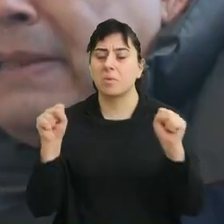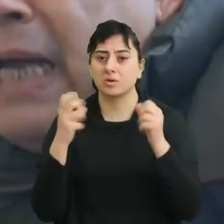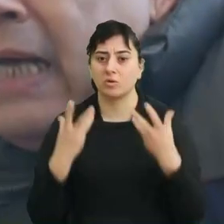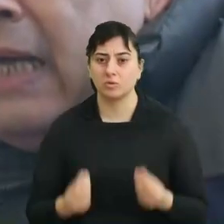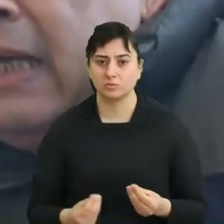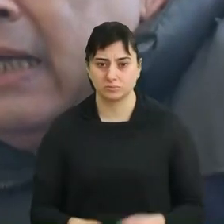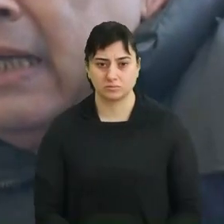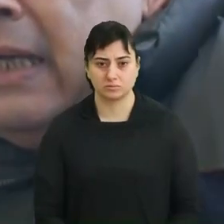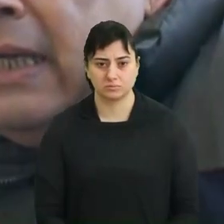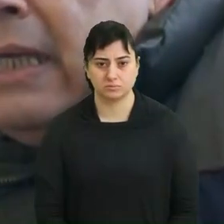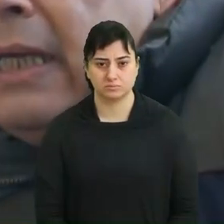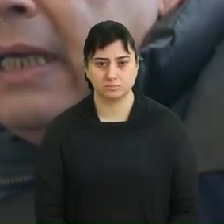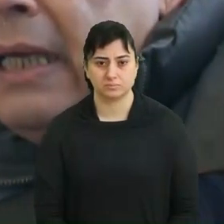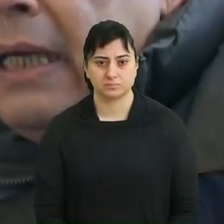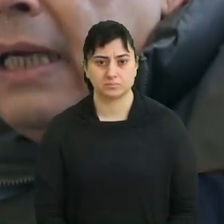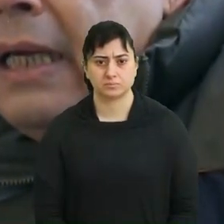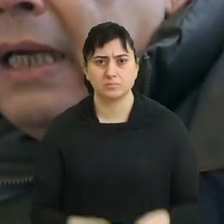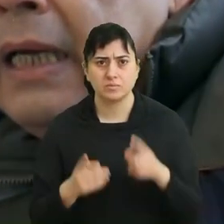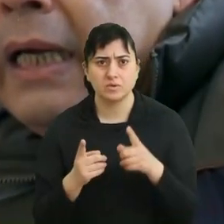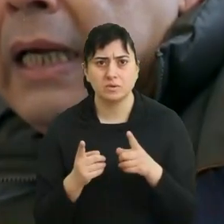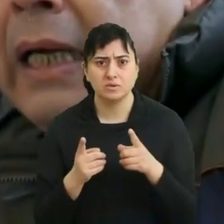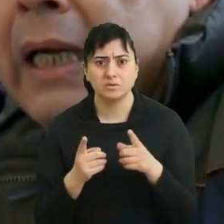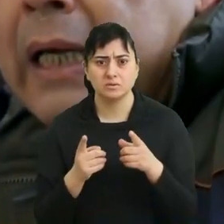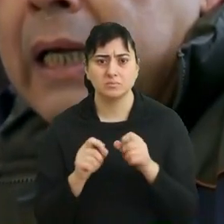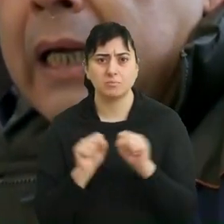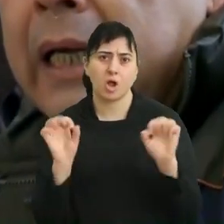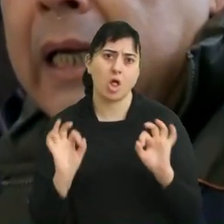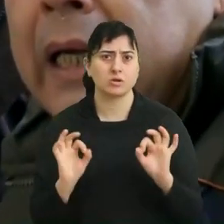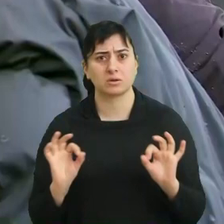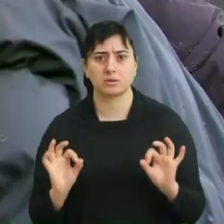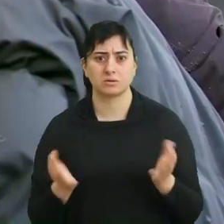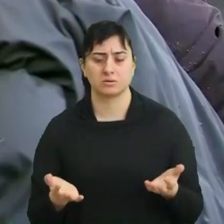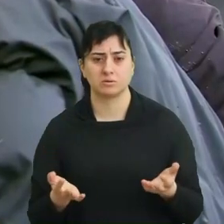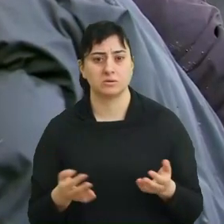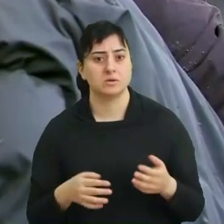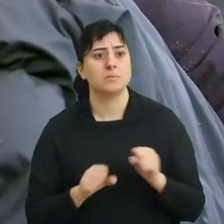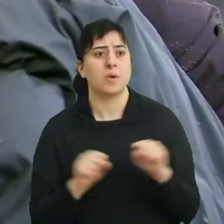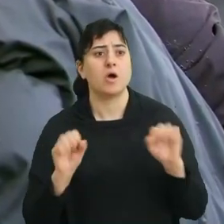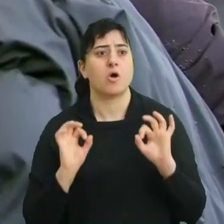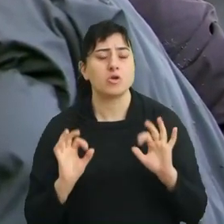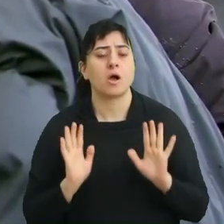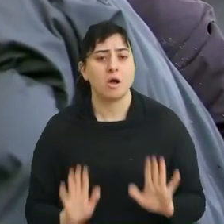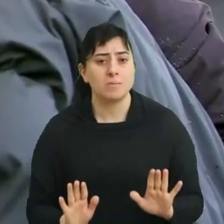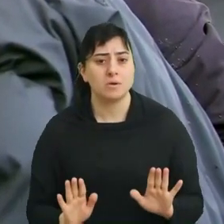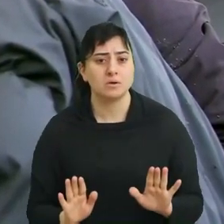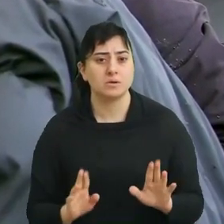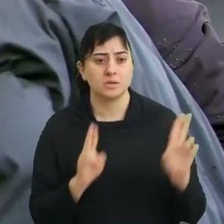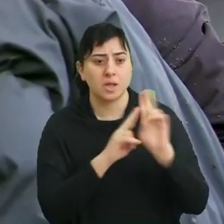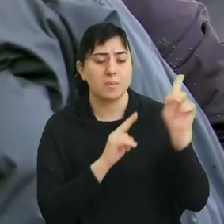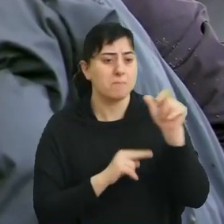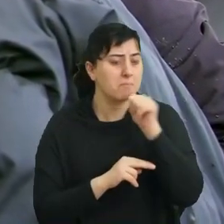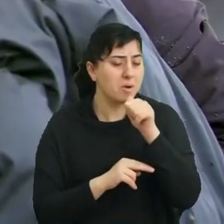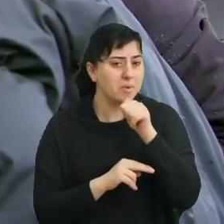ne yapacağım? Zaten patlamayacak mıydı? Patlayacaktı ama Kemal